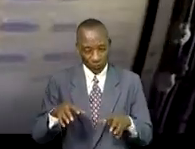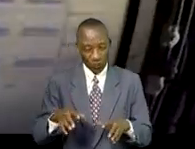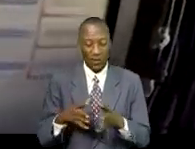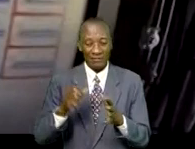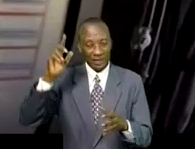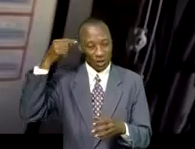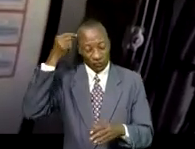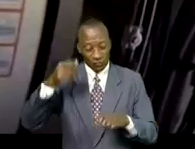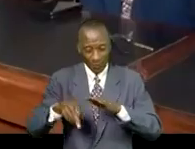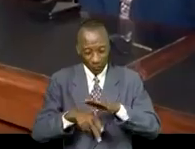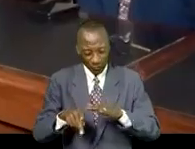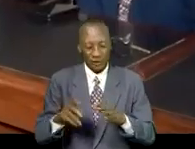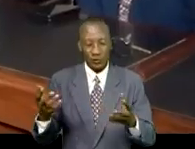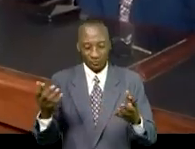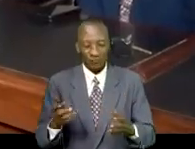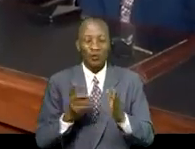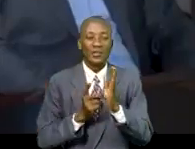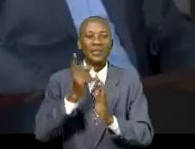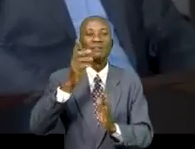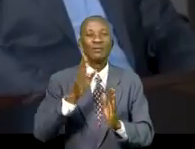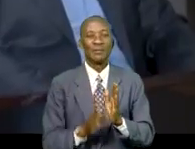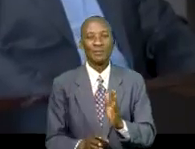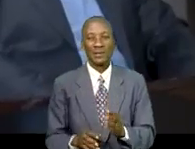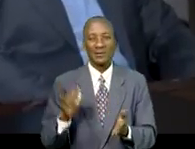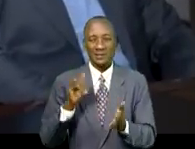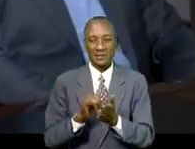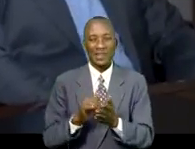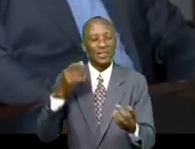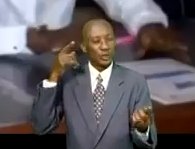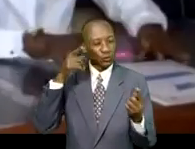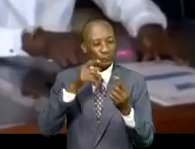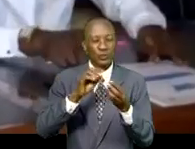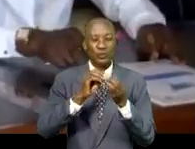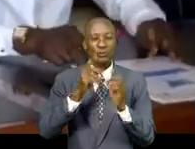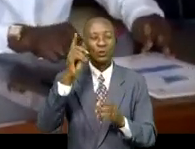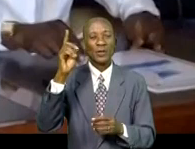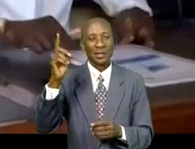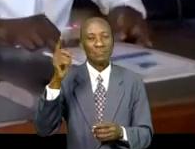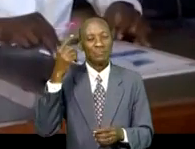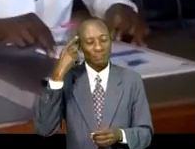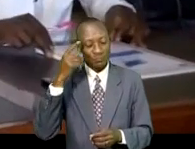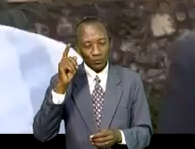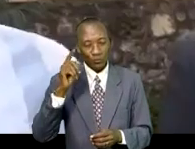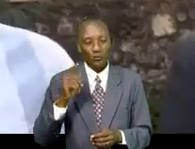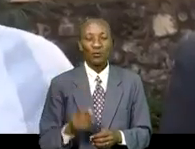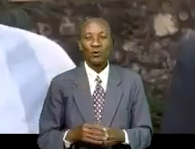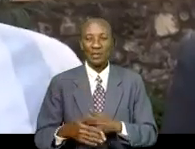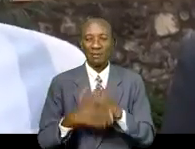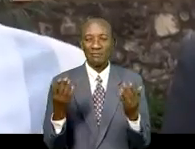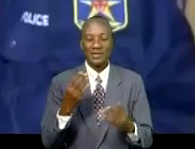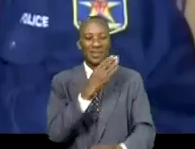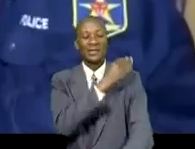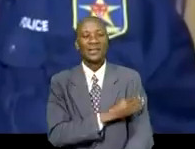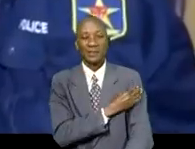actions de développement en plus de la mission principale lui assignée, celle de la restauration de la paix et de l'autorité de l'État. Avec l'événement